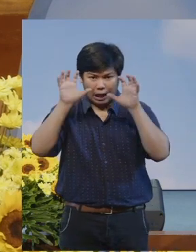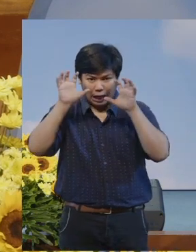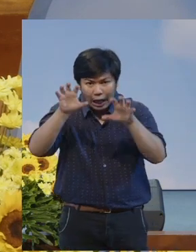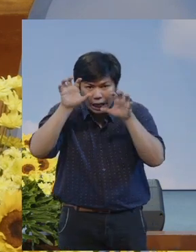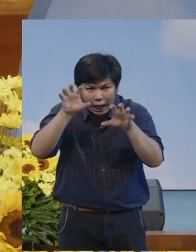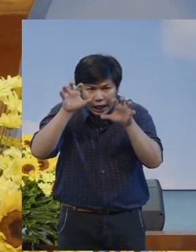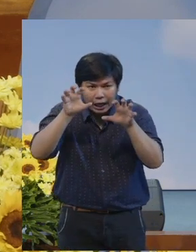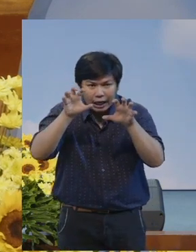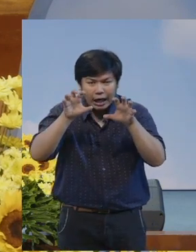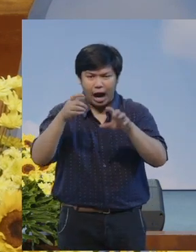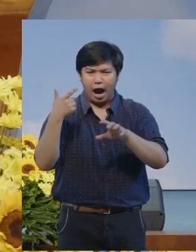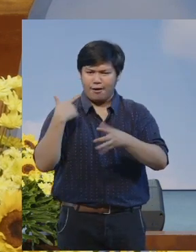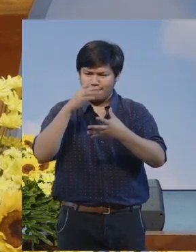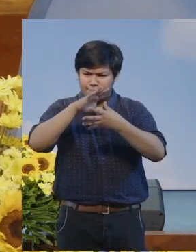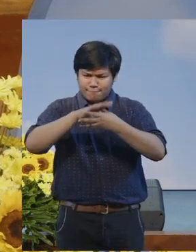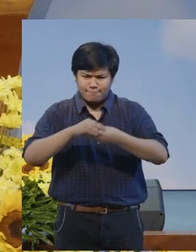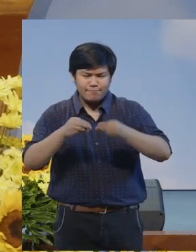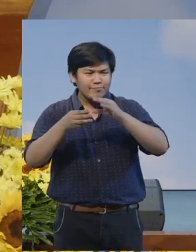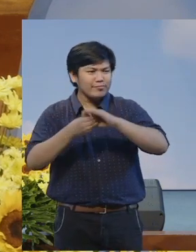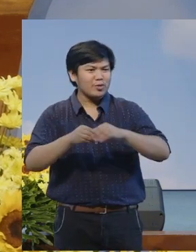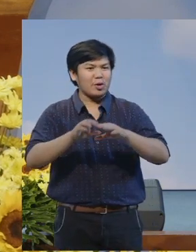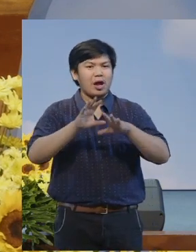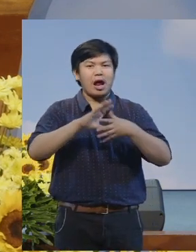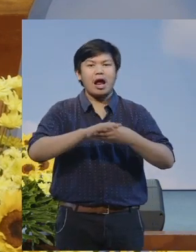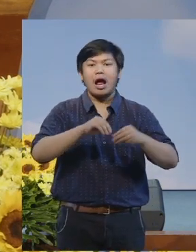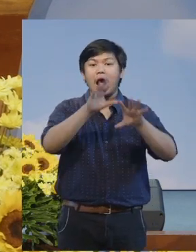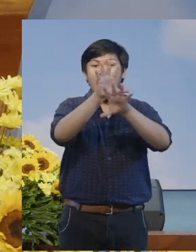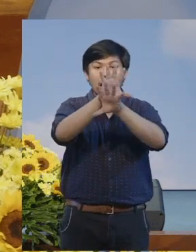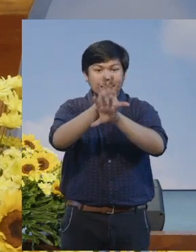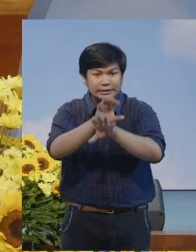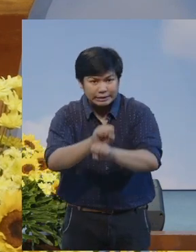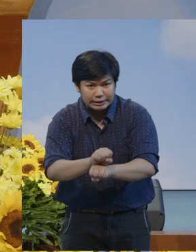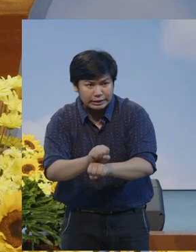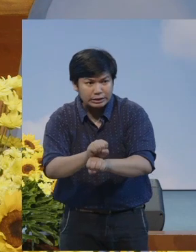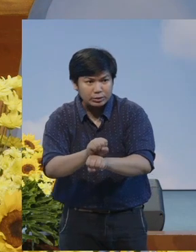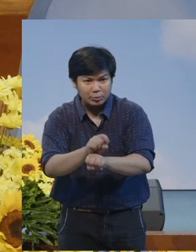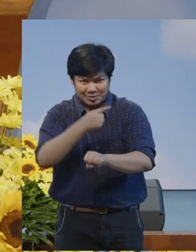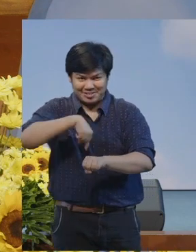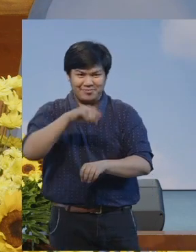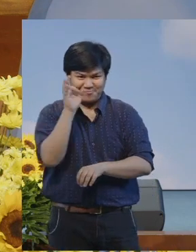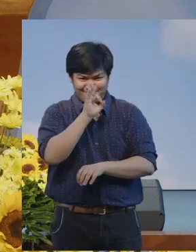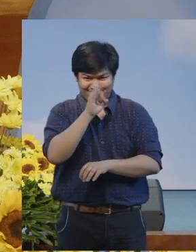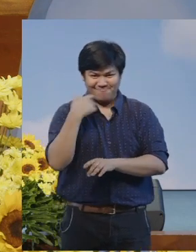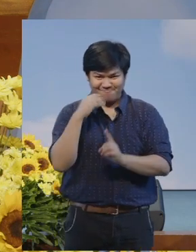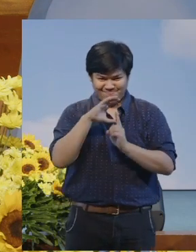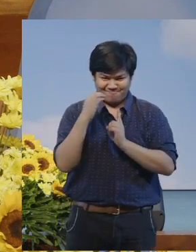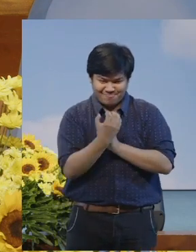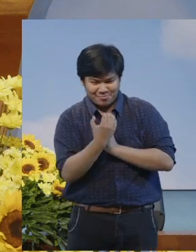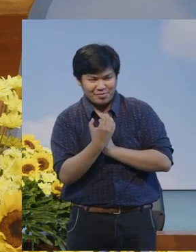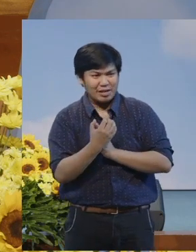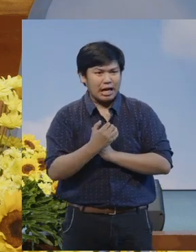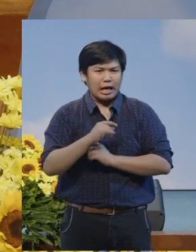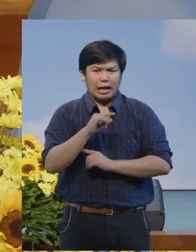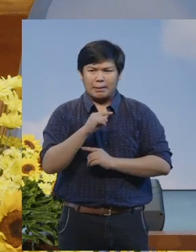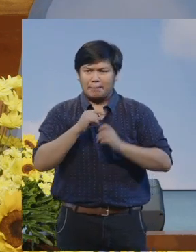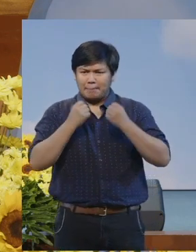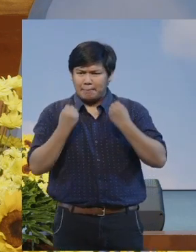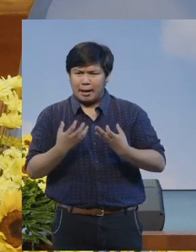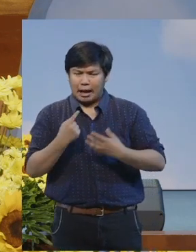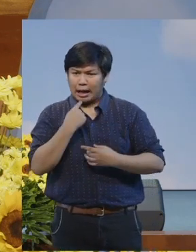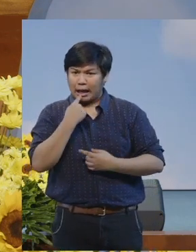pamahiin tungkol sa mga espiritu na nagpapakita. Maraming nagsasabi na